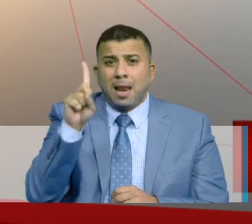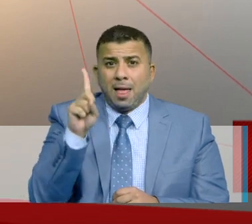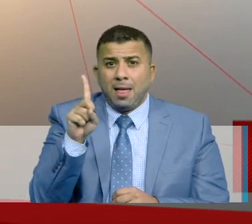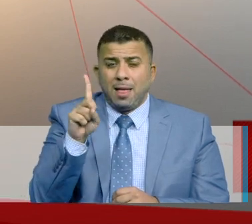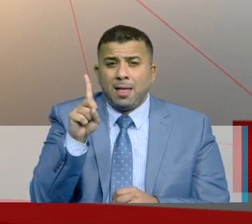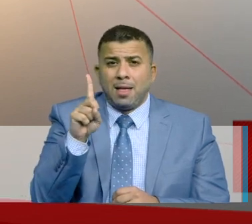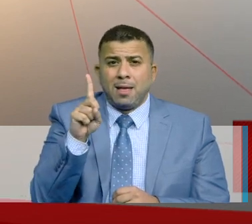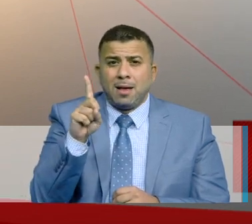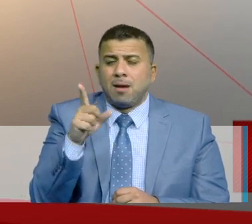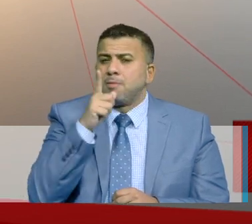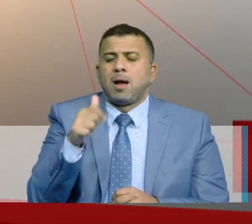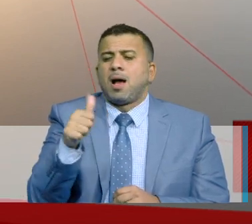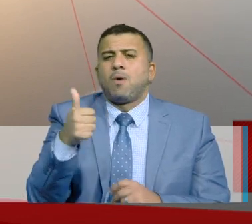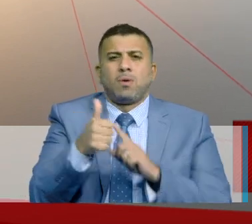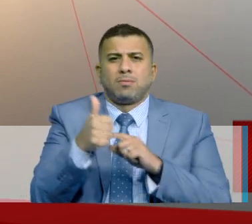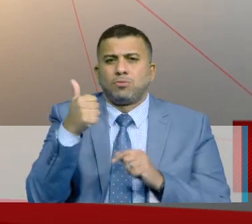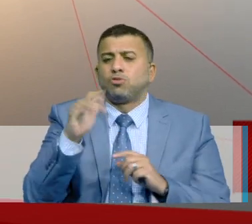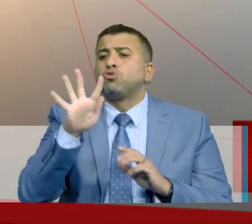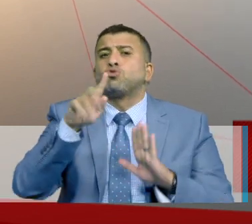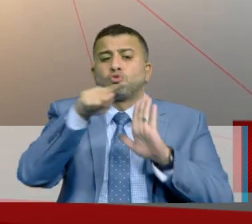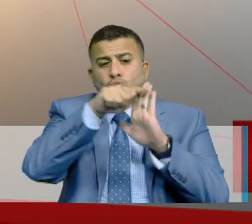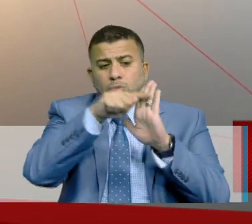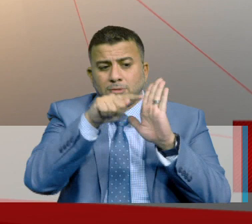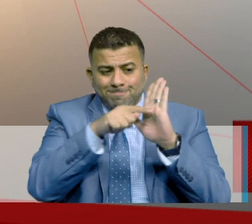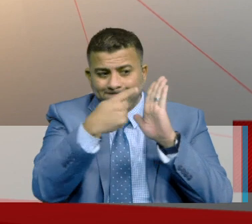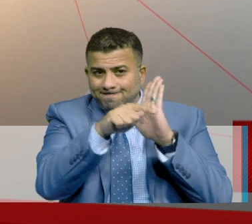يعني الشروط